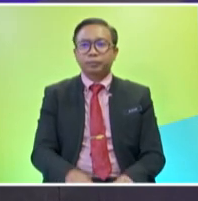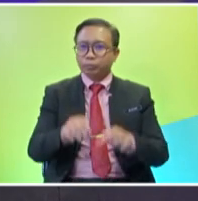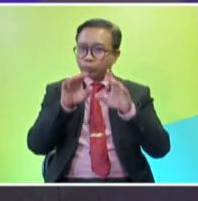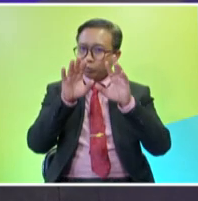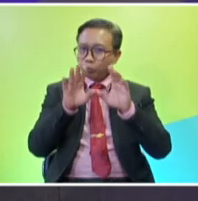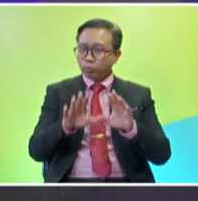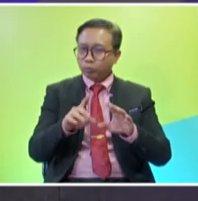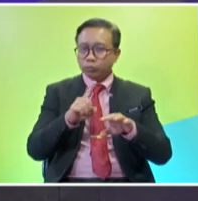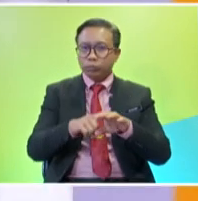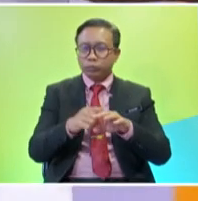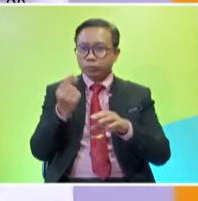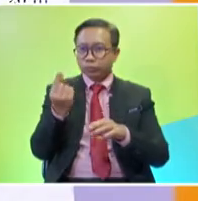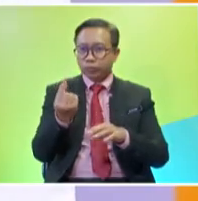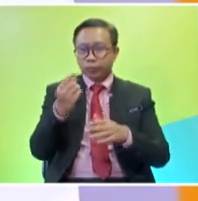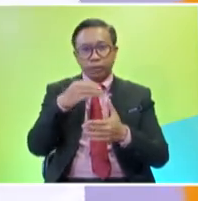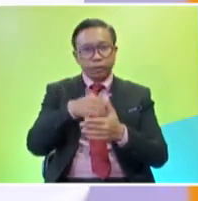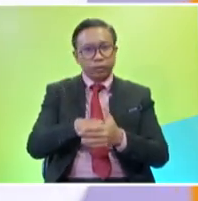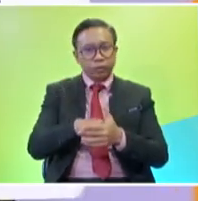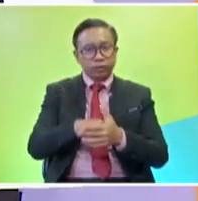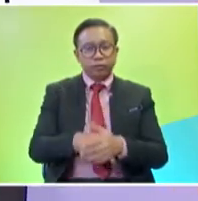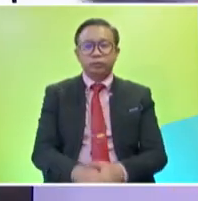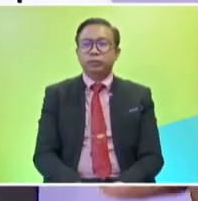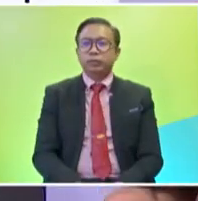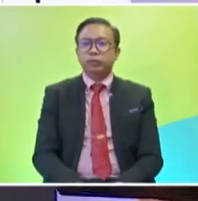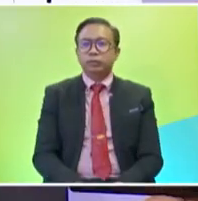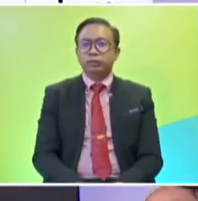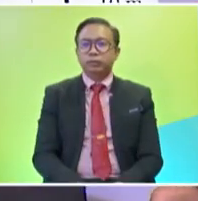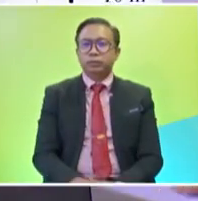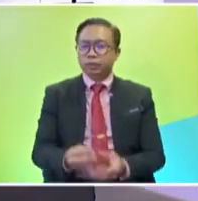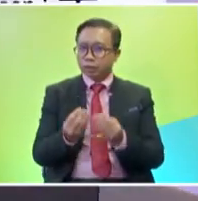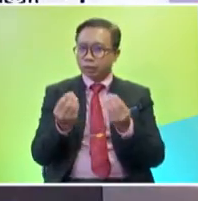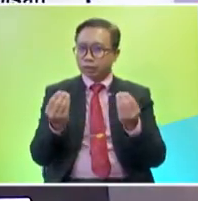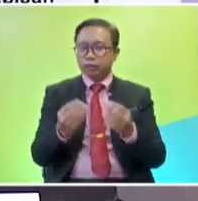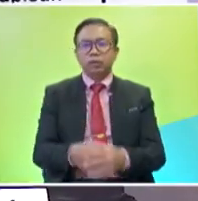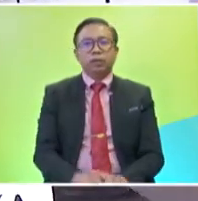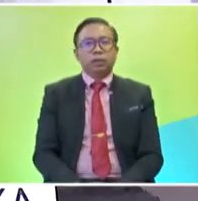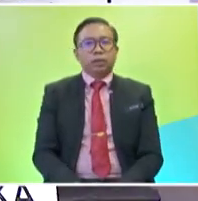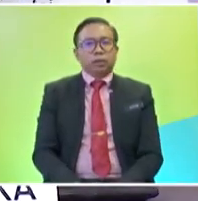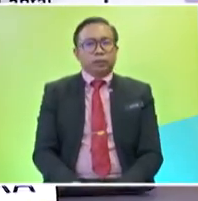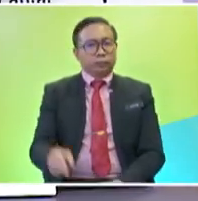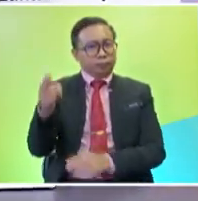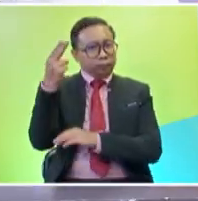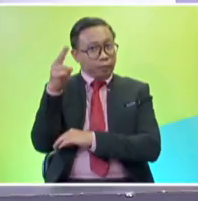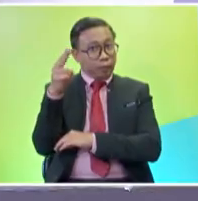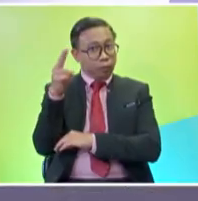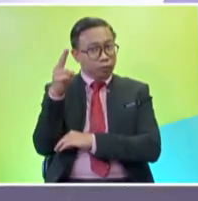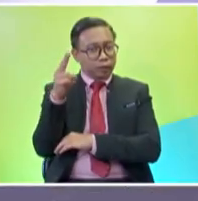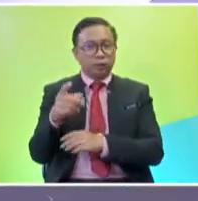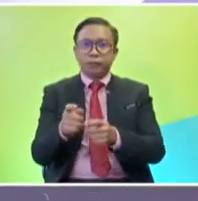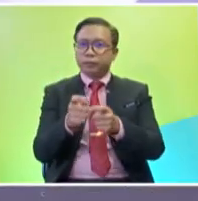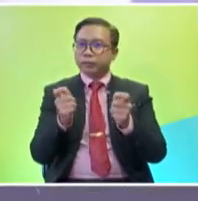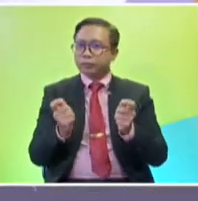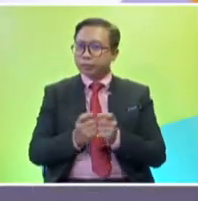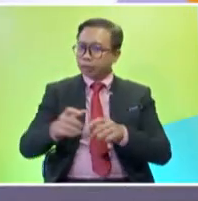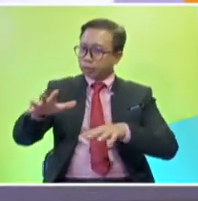yang kecil dan perlahan masuk ke dalam kedalam tanah merupakan kawasan permukaan yang